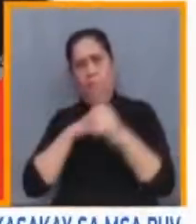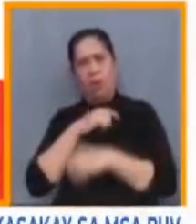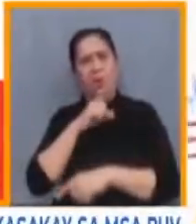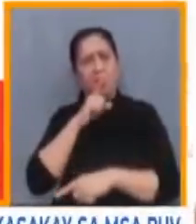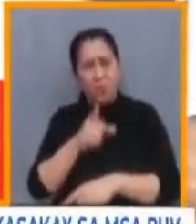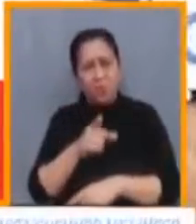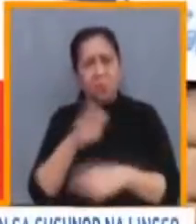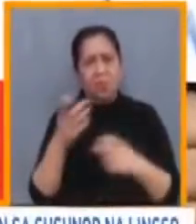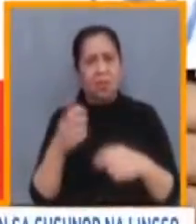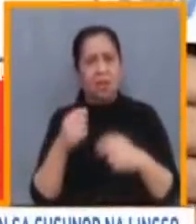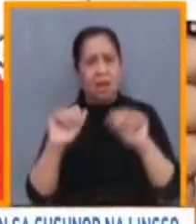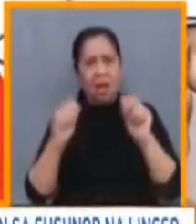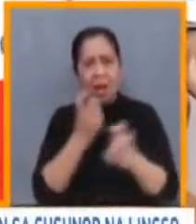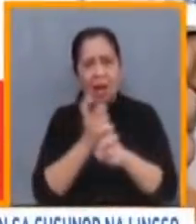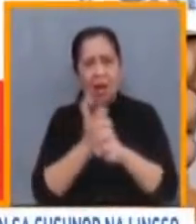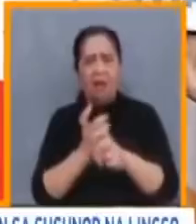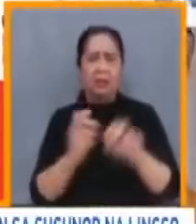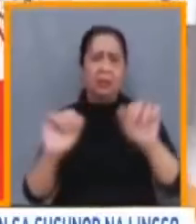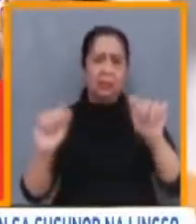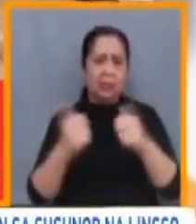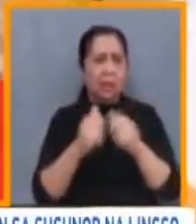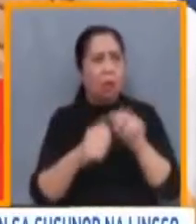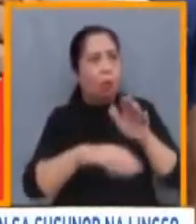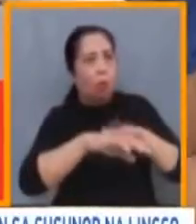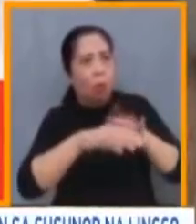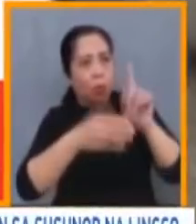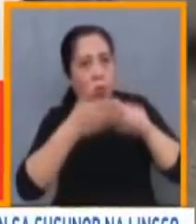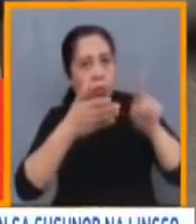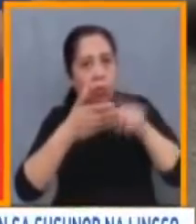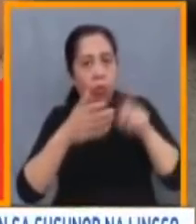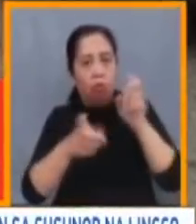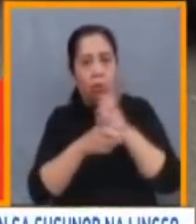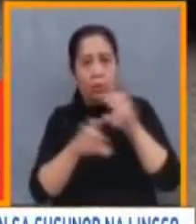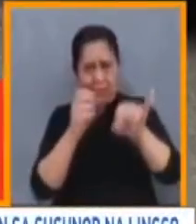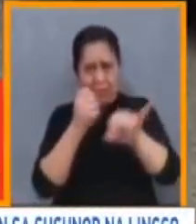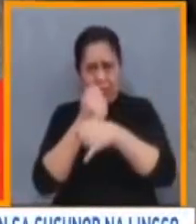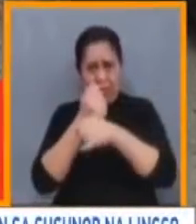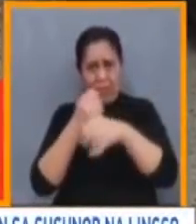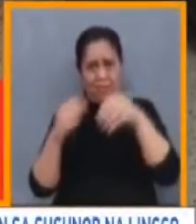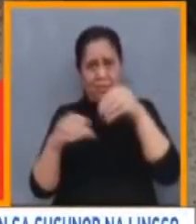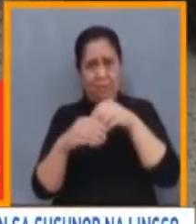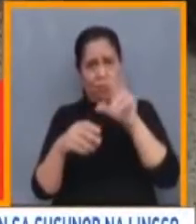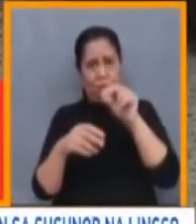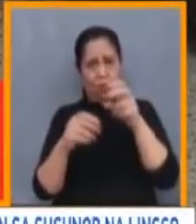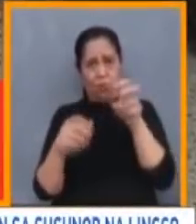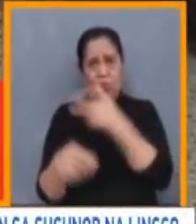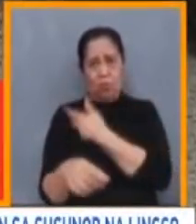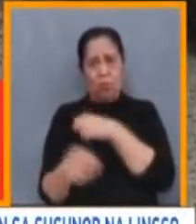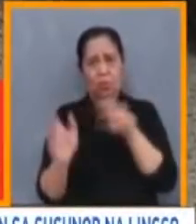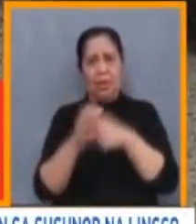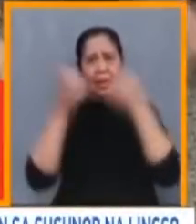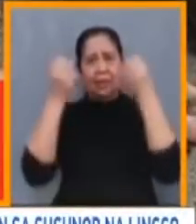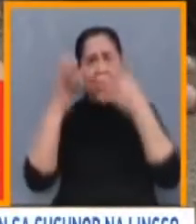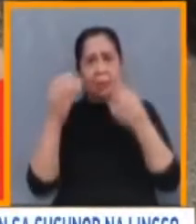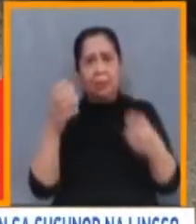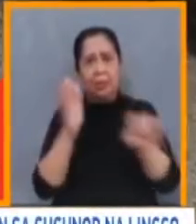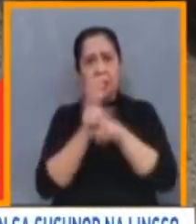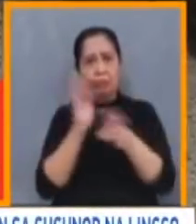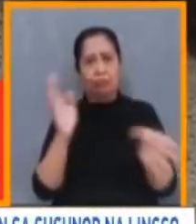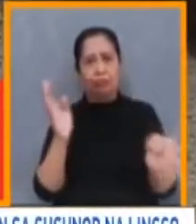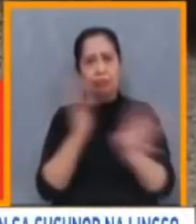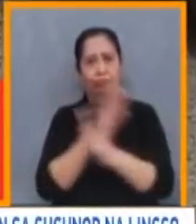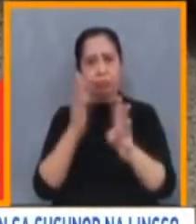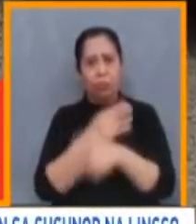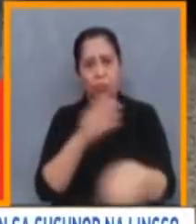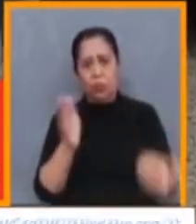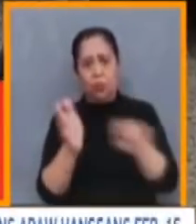kanila, challenge ano kung paano mapapatupad itong no vaccination, no ride policy sa dami ng mga pasero na sumasakay dito sa area na